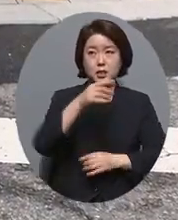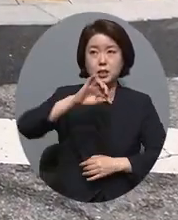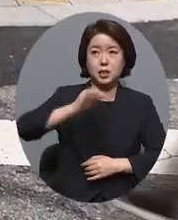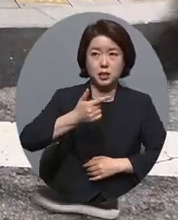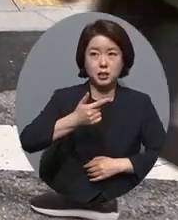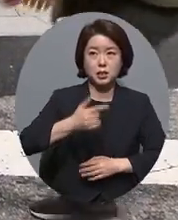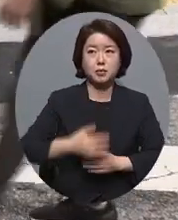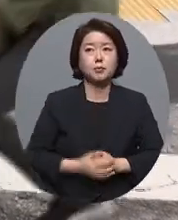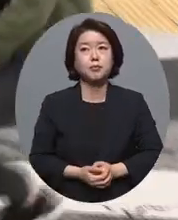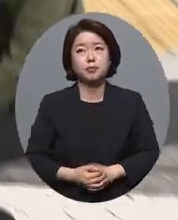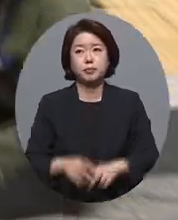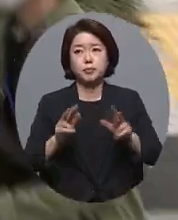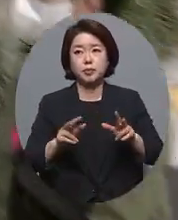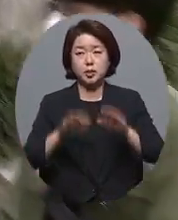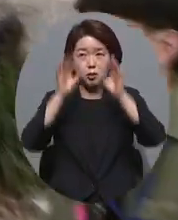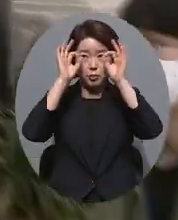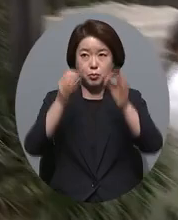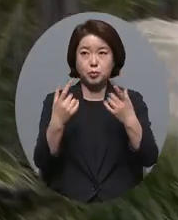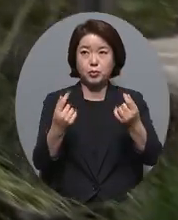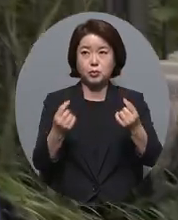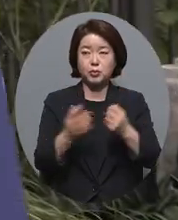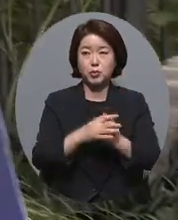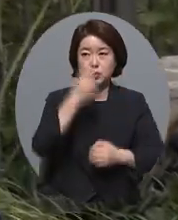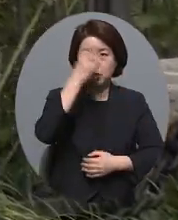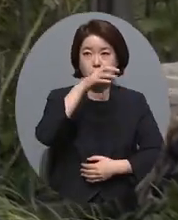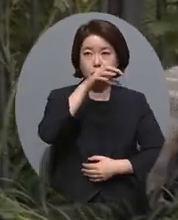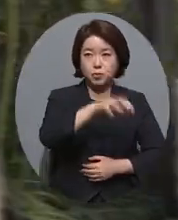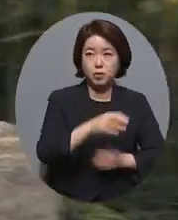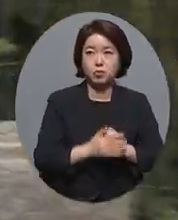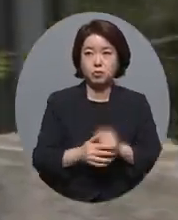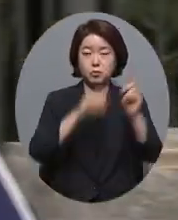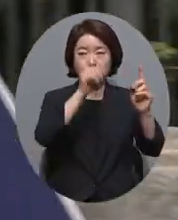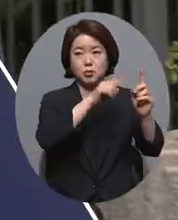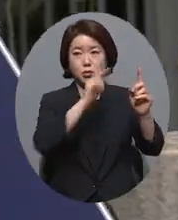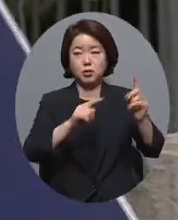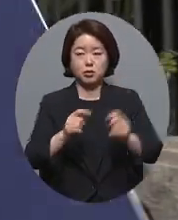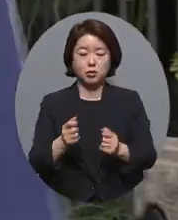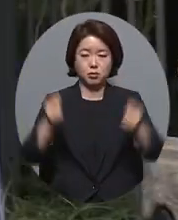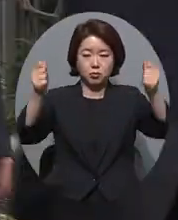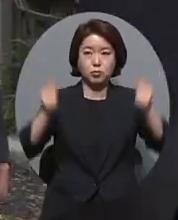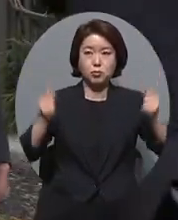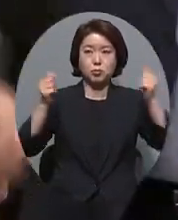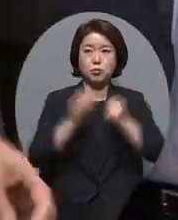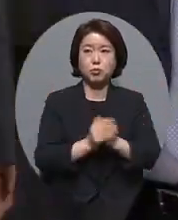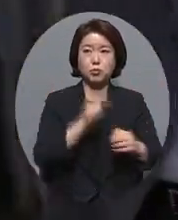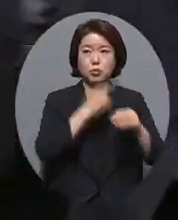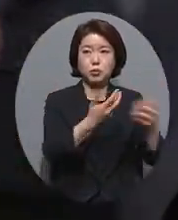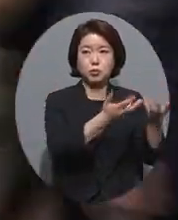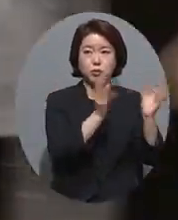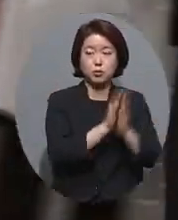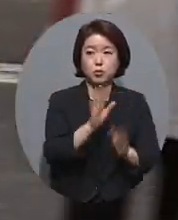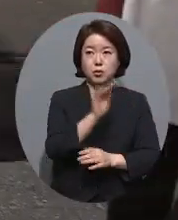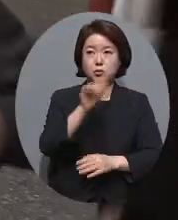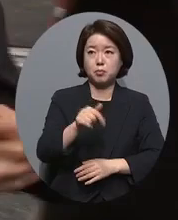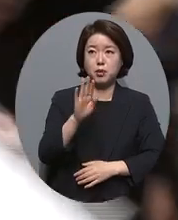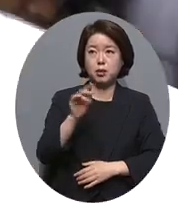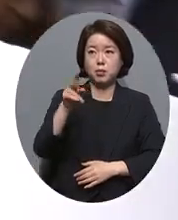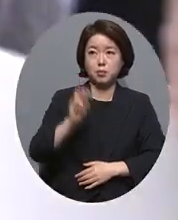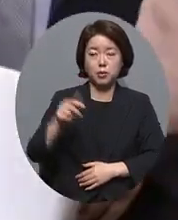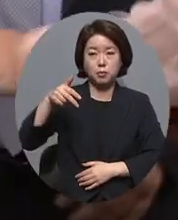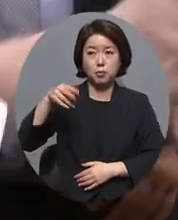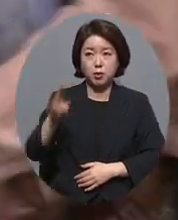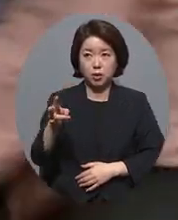지금 보시는 것처럼 감사원 앞에서 1인 시위를 하고 있는 민주당 박범계 의원을